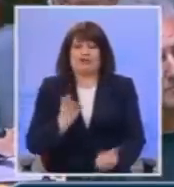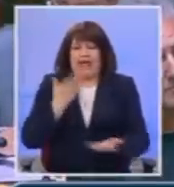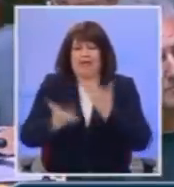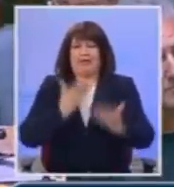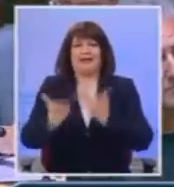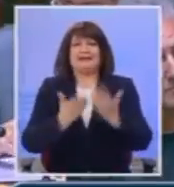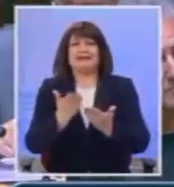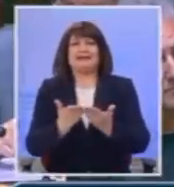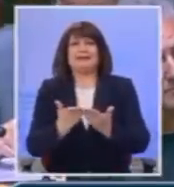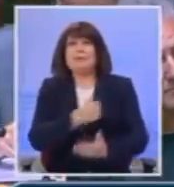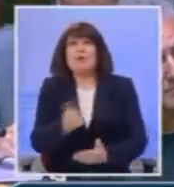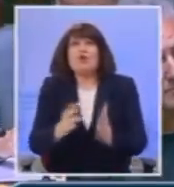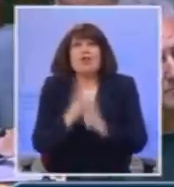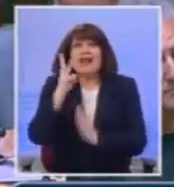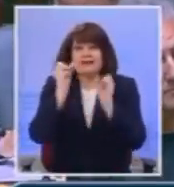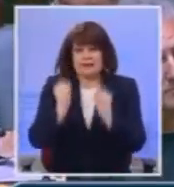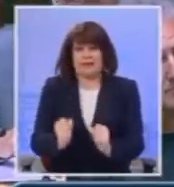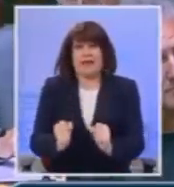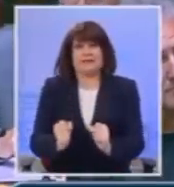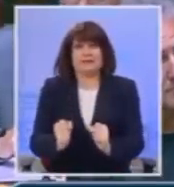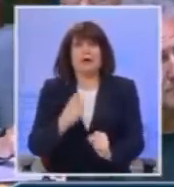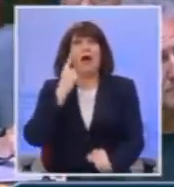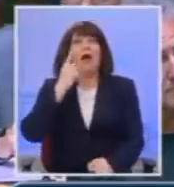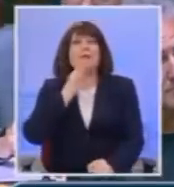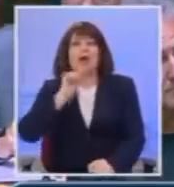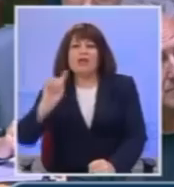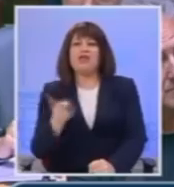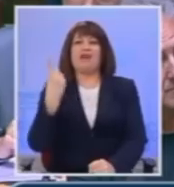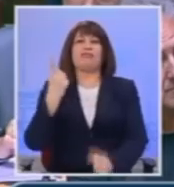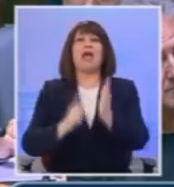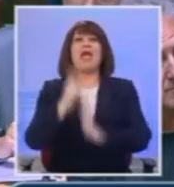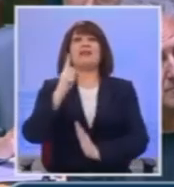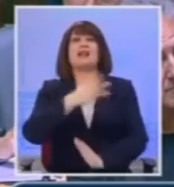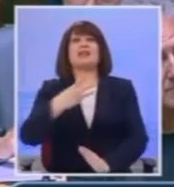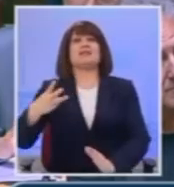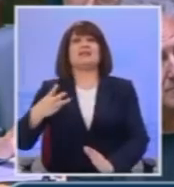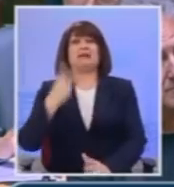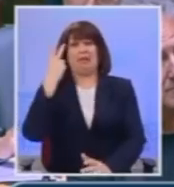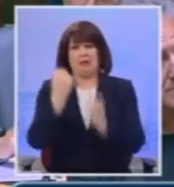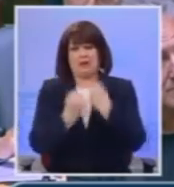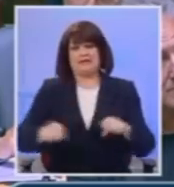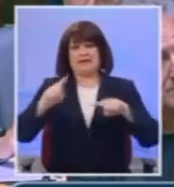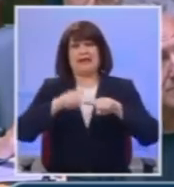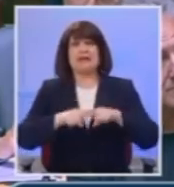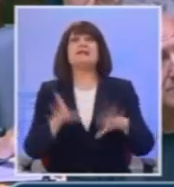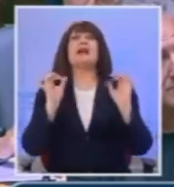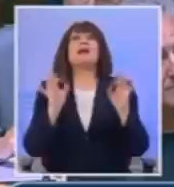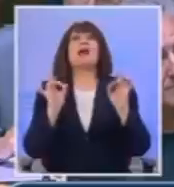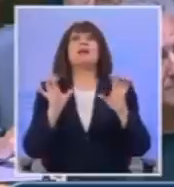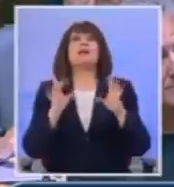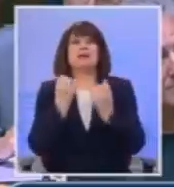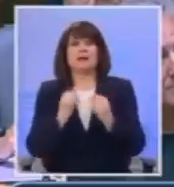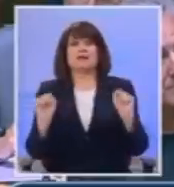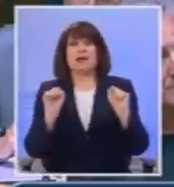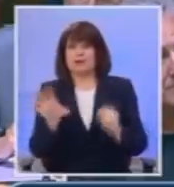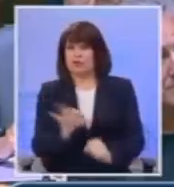είχαμε για 13 θέσεις. Και ότου θαύματος οι 11 είναι στελέχη του ΣΥΡΙΖΑ και 2 των ΑΝΕΛ. Δεν υπάρχει κανείς από κανένα άλλο